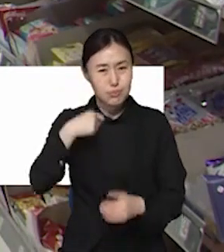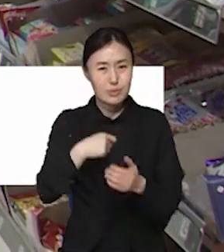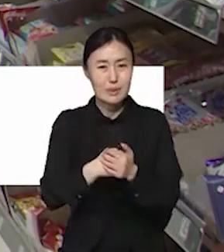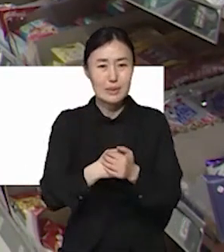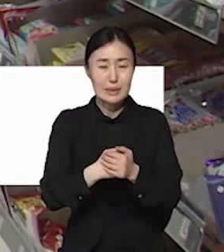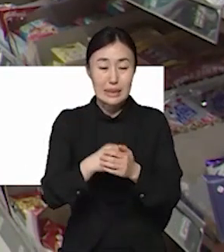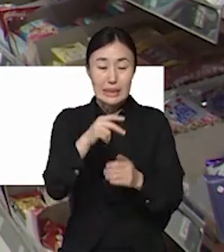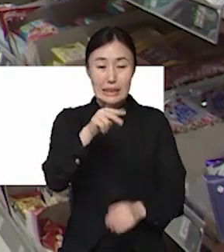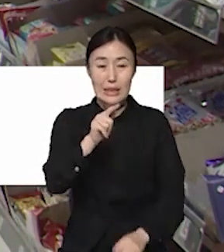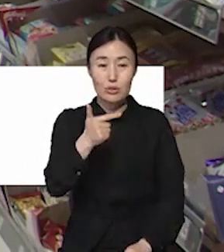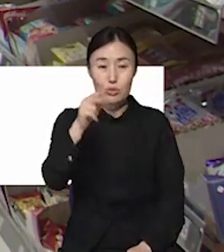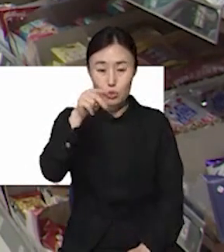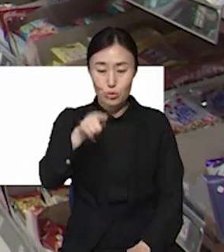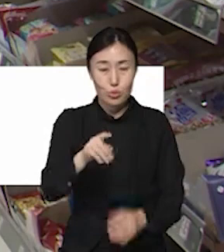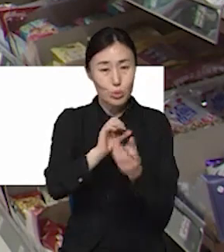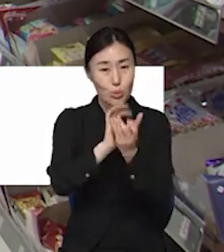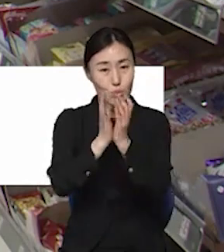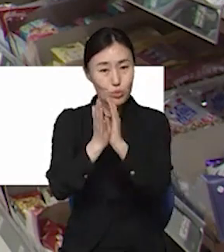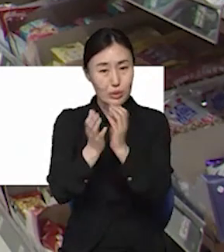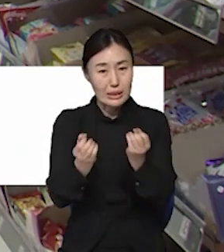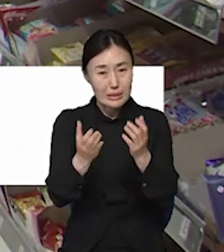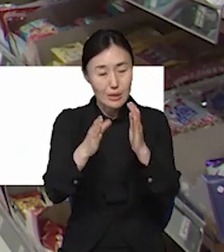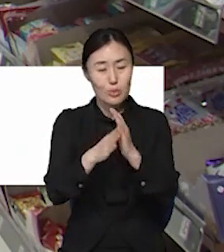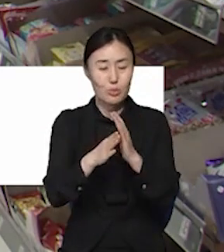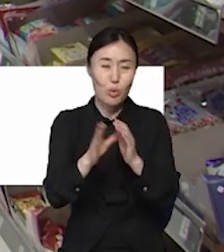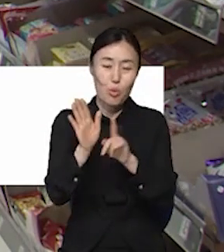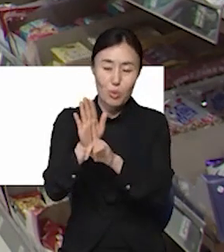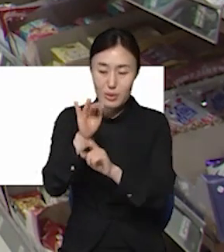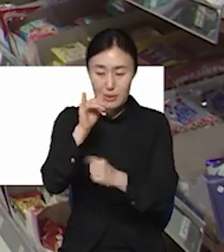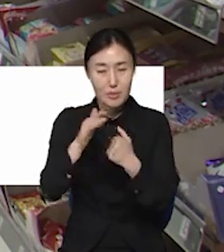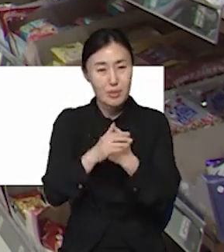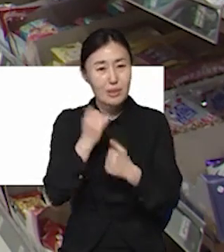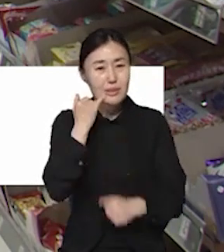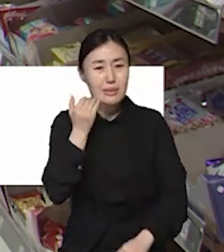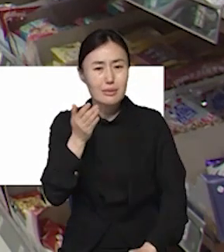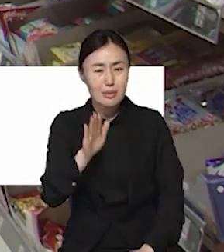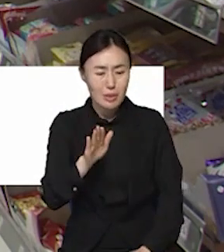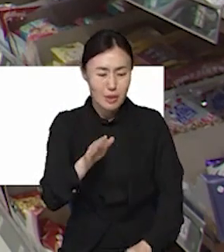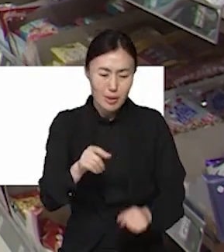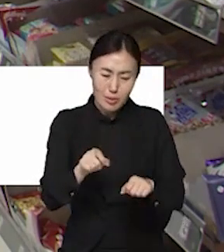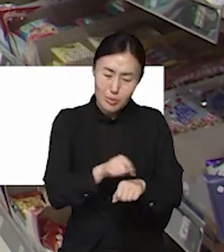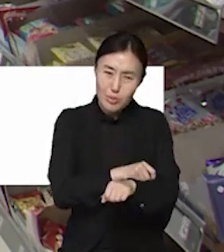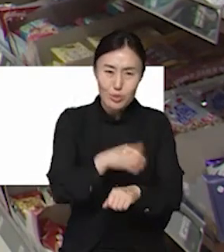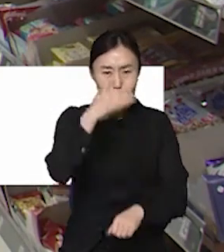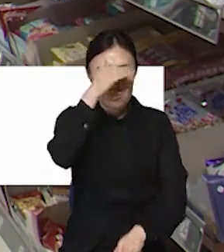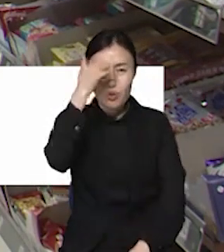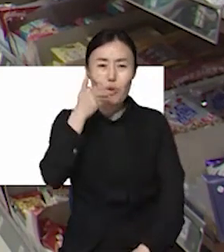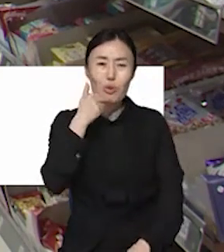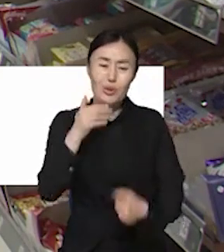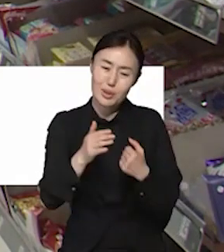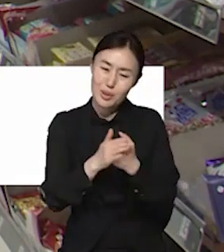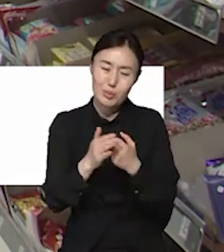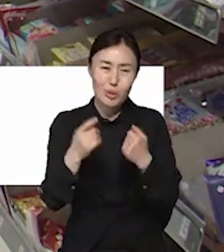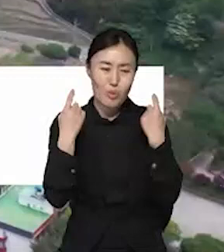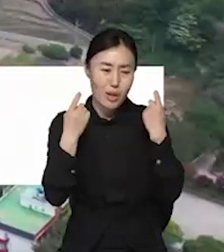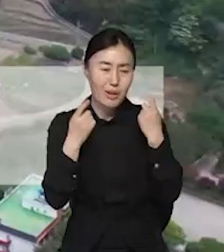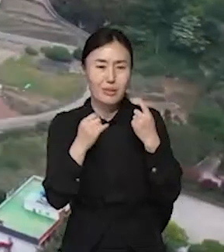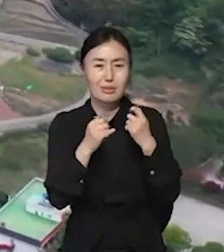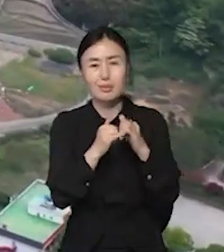그나마 좀 와요. 홍보가 많이 되니까. 근데 그러고 나서는 뭐 특별히 볼거리가 없으니까 오지를 않죠.